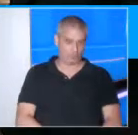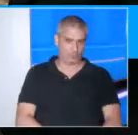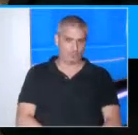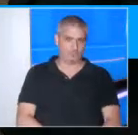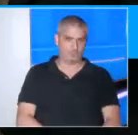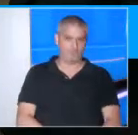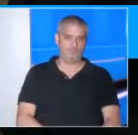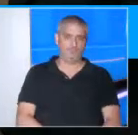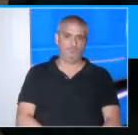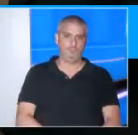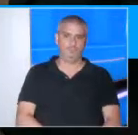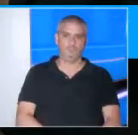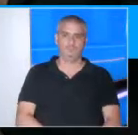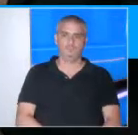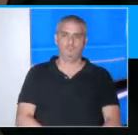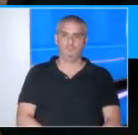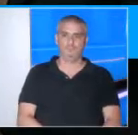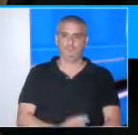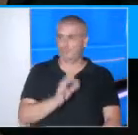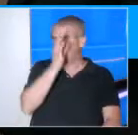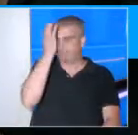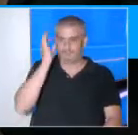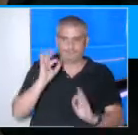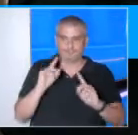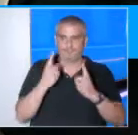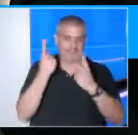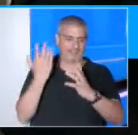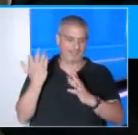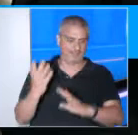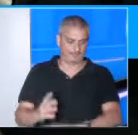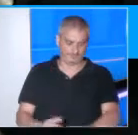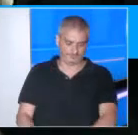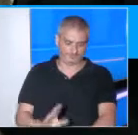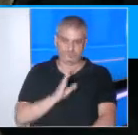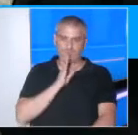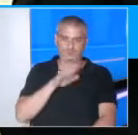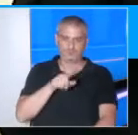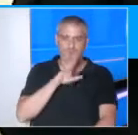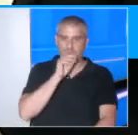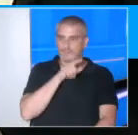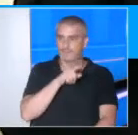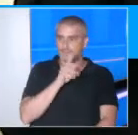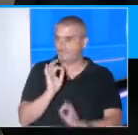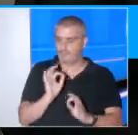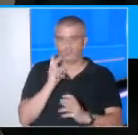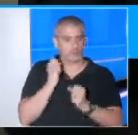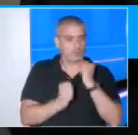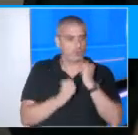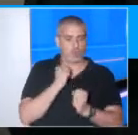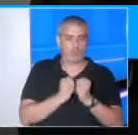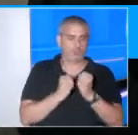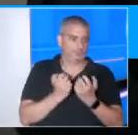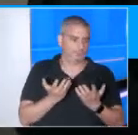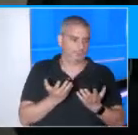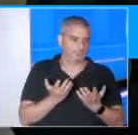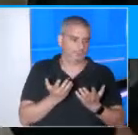ממש מה שנקרא באופן מקרי לחלוטין. יש שם בעיה עם כל האזור הזה, כי מדברים על כך שבאמת יש קושי